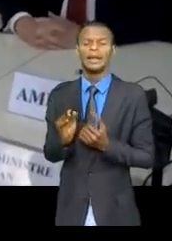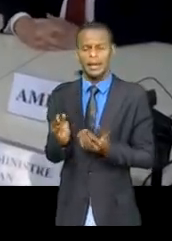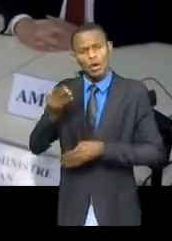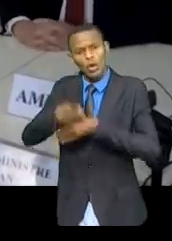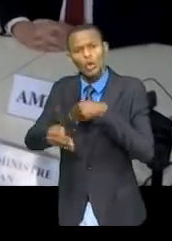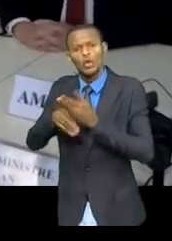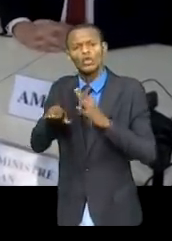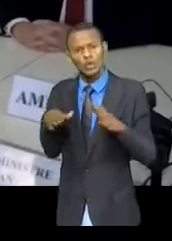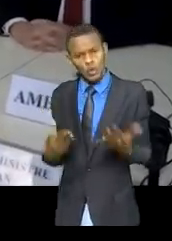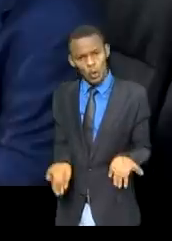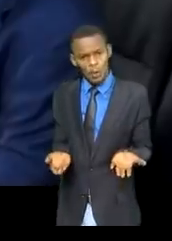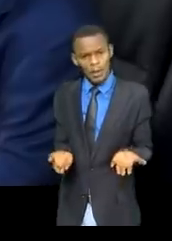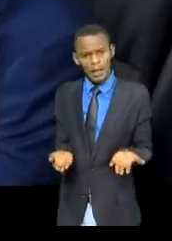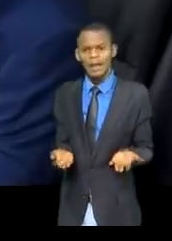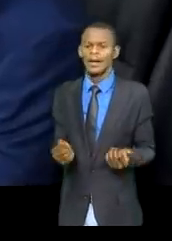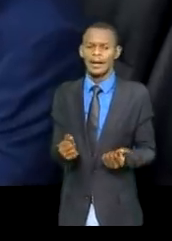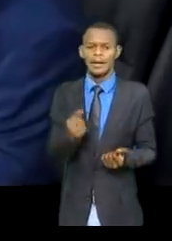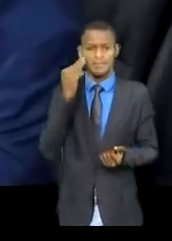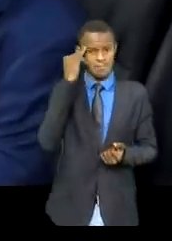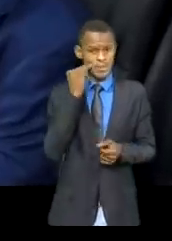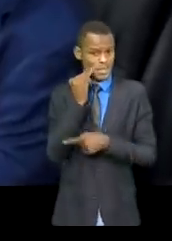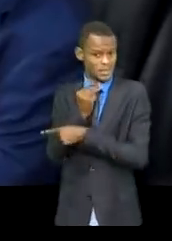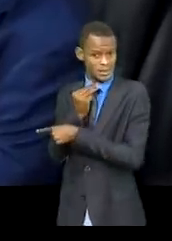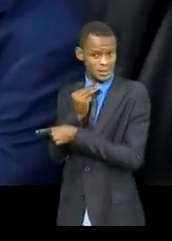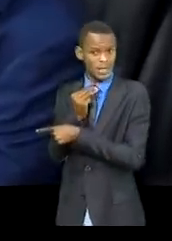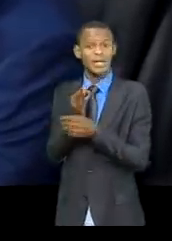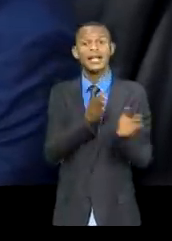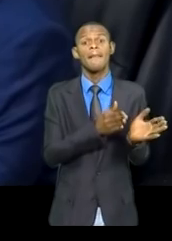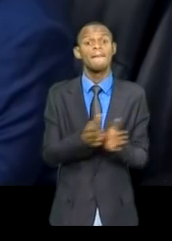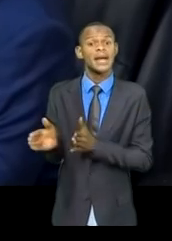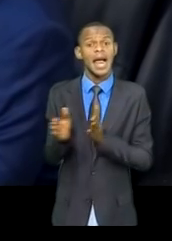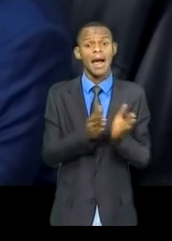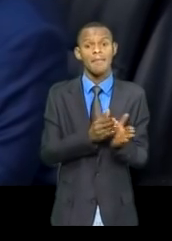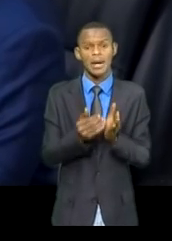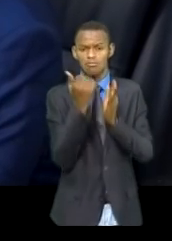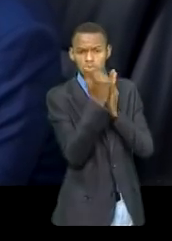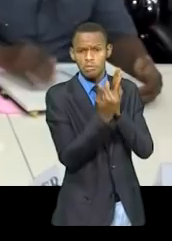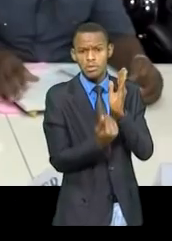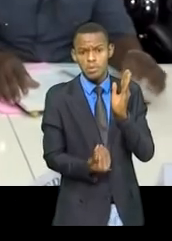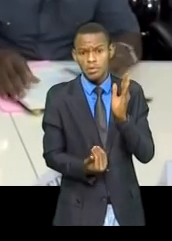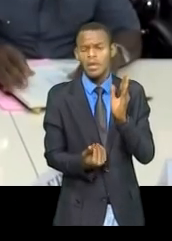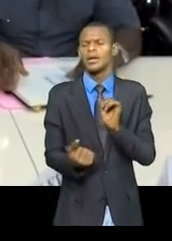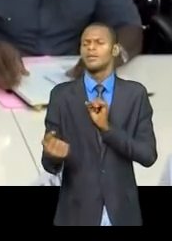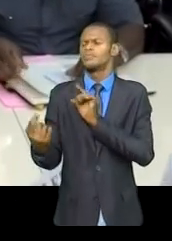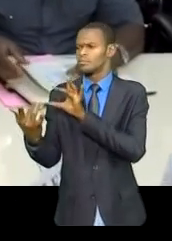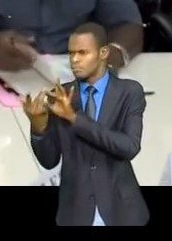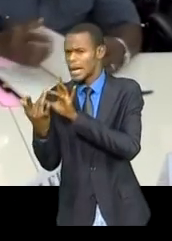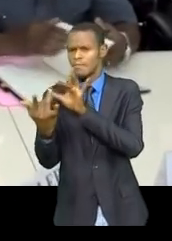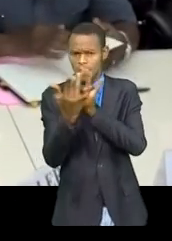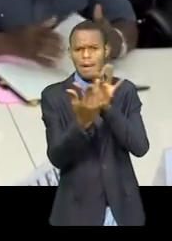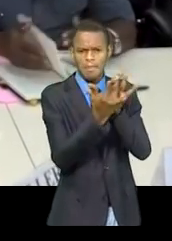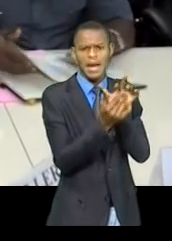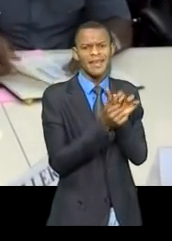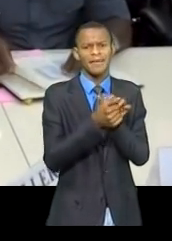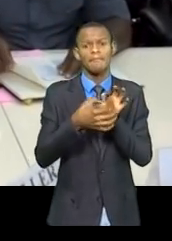partition pour que l'action gouvernementale soit possible avec l'aide des partenaires. C'est l'essentiel des échanges entre le ministre